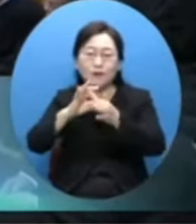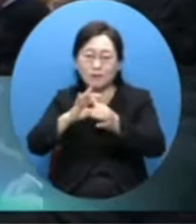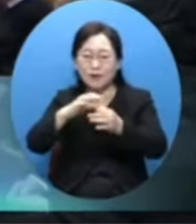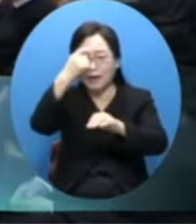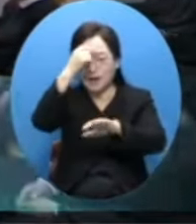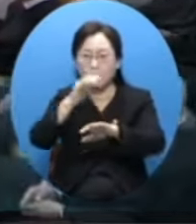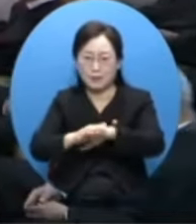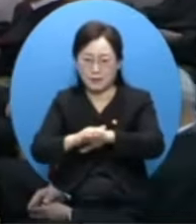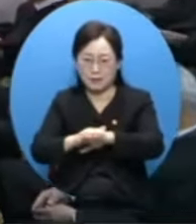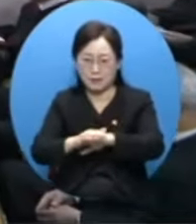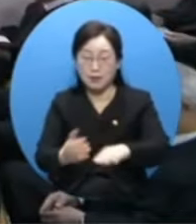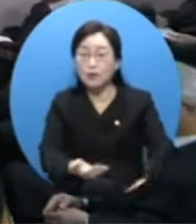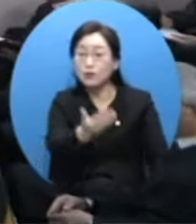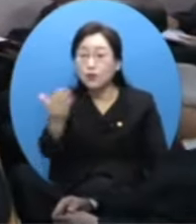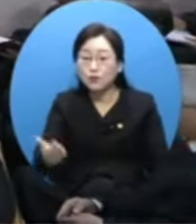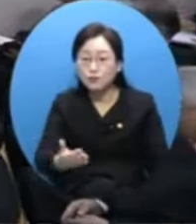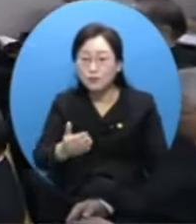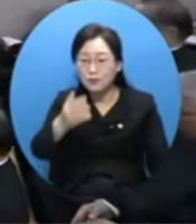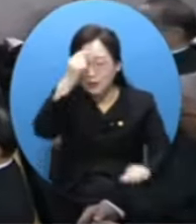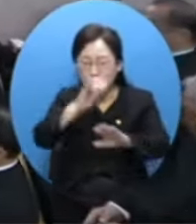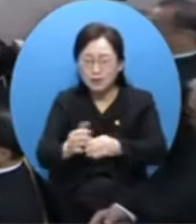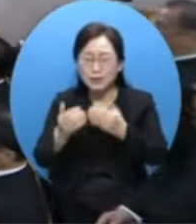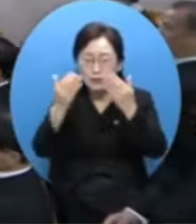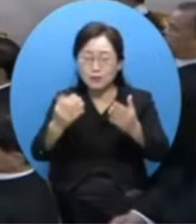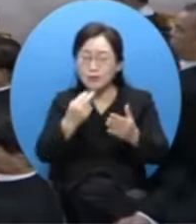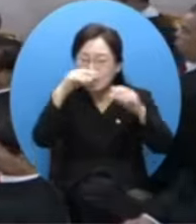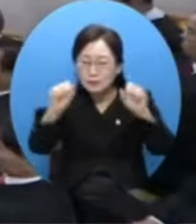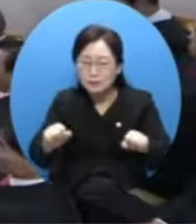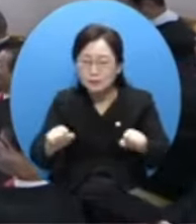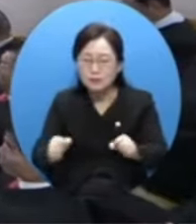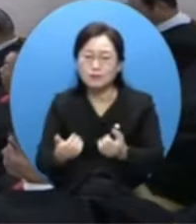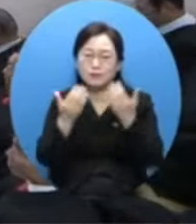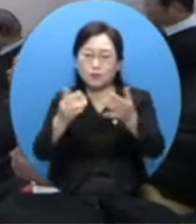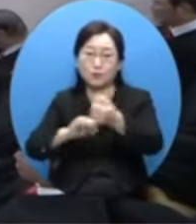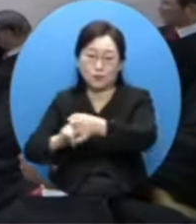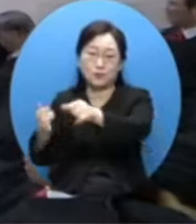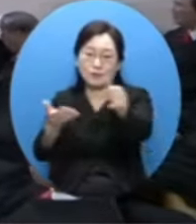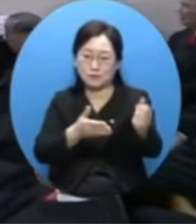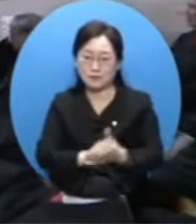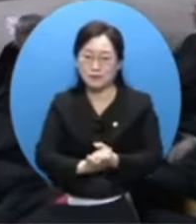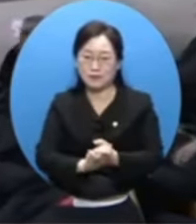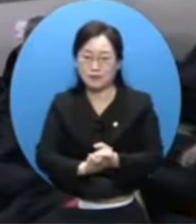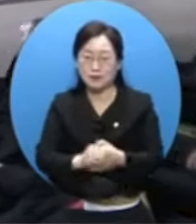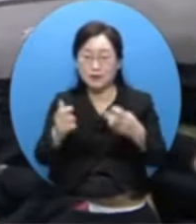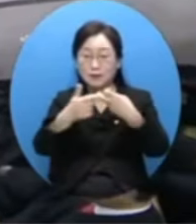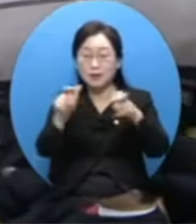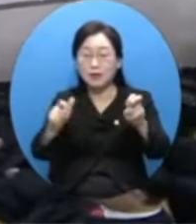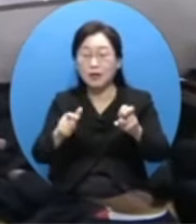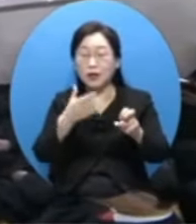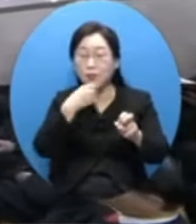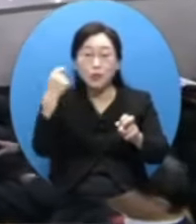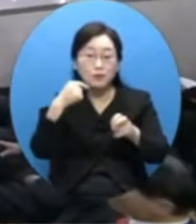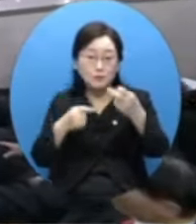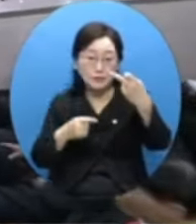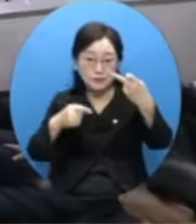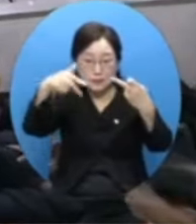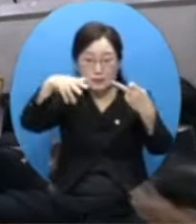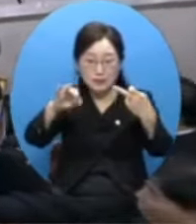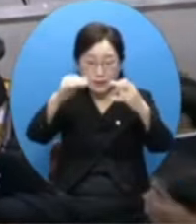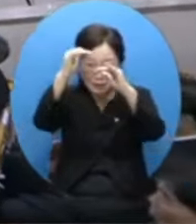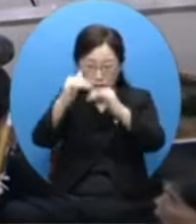삶 자체가 함께 드려지는 거룩한 산 제사가 되기를 바랍니다. 마가복음 12장을 보면